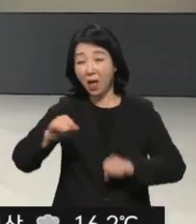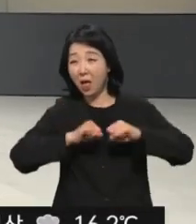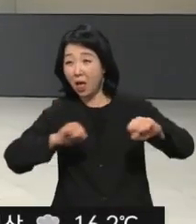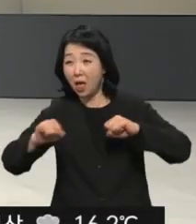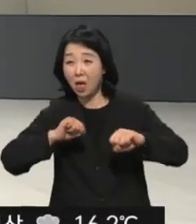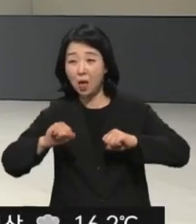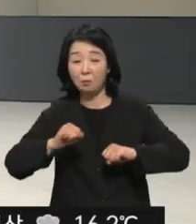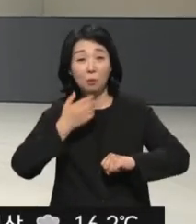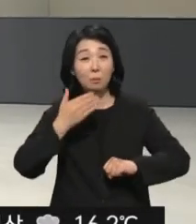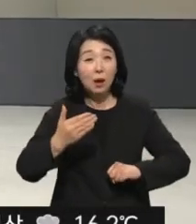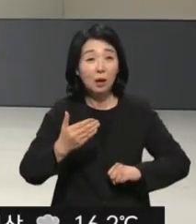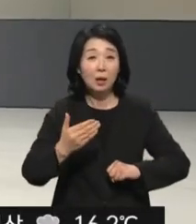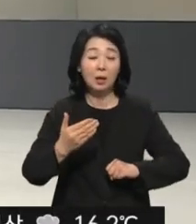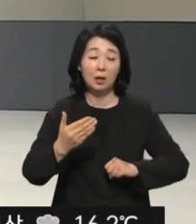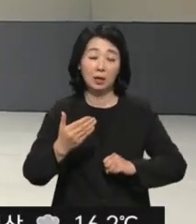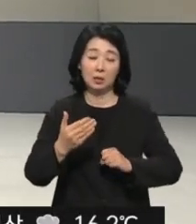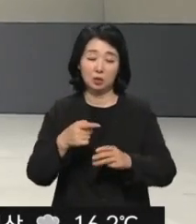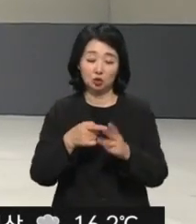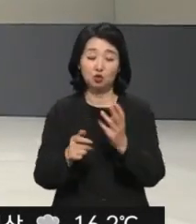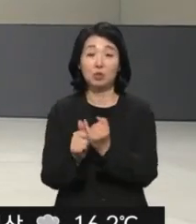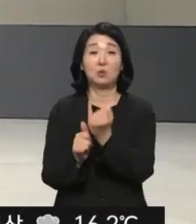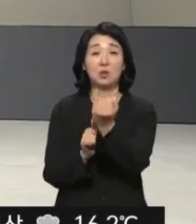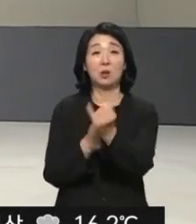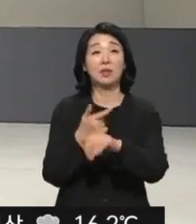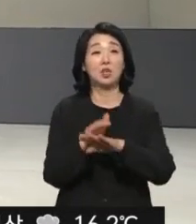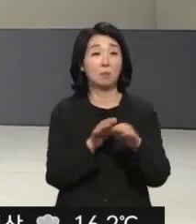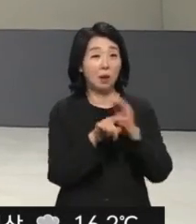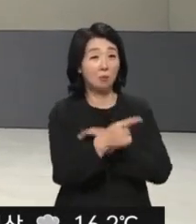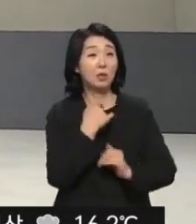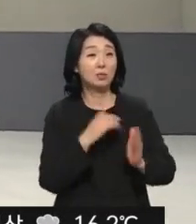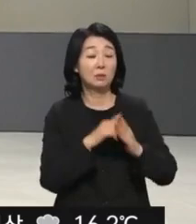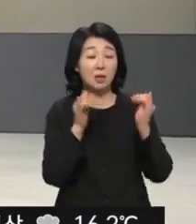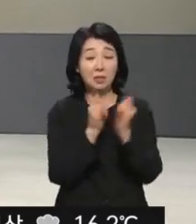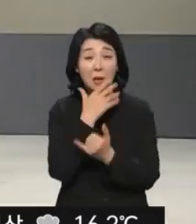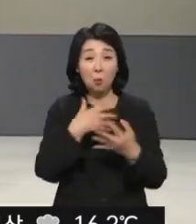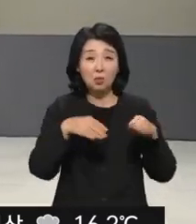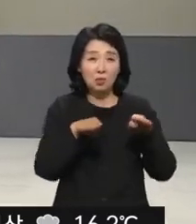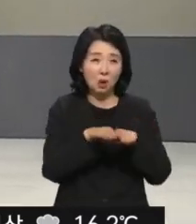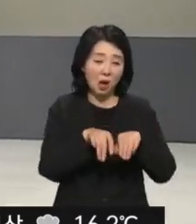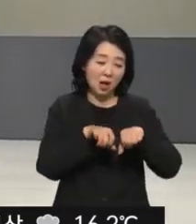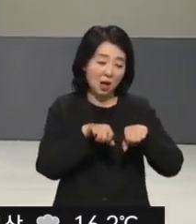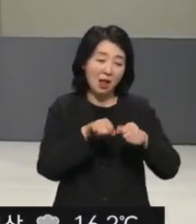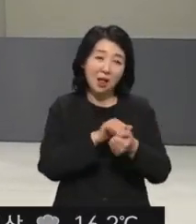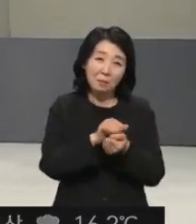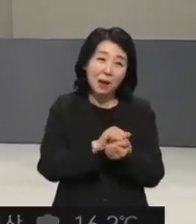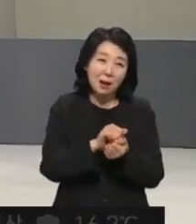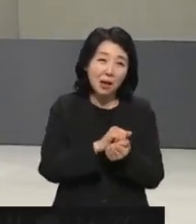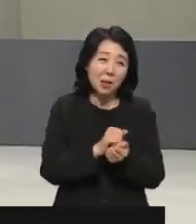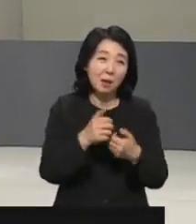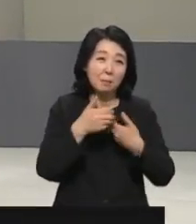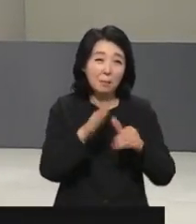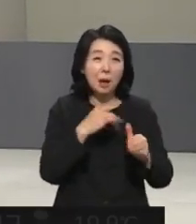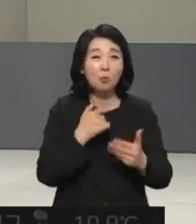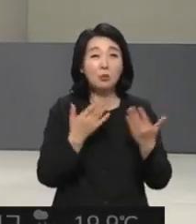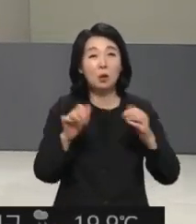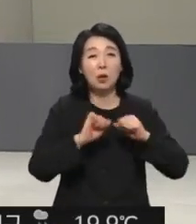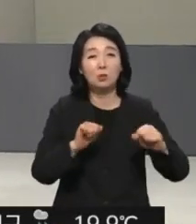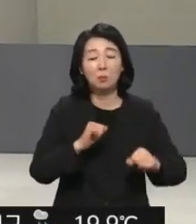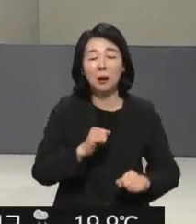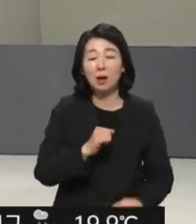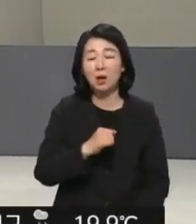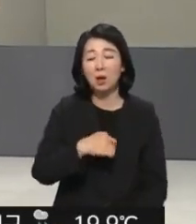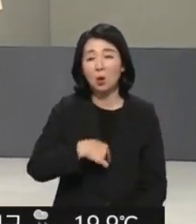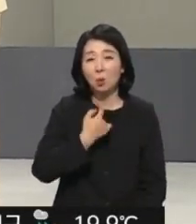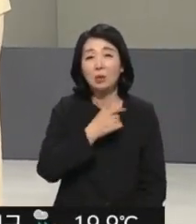행보입니다. 김건희 여사가 오늘 대전을 방문했습니다. 사회복지관에서 빨래방 봉사활동을 한 뒤 이 독거노인을 방문해